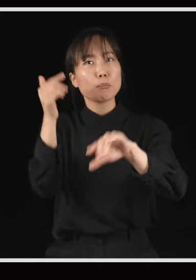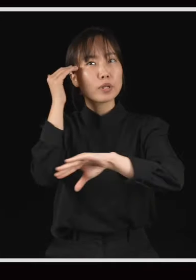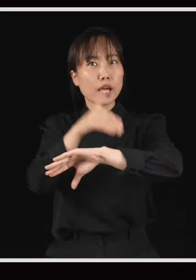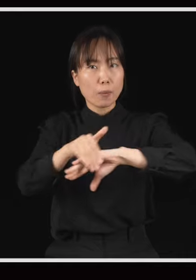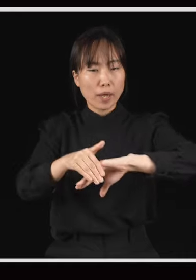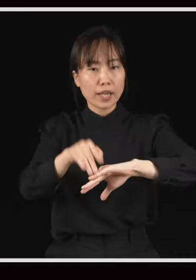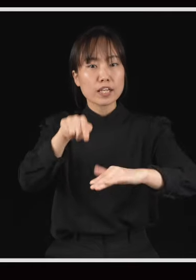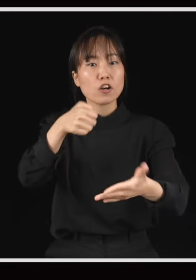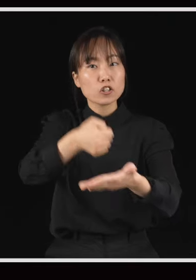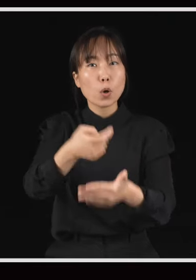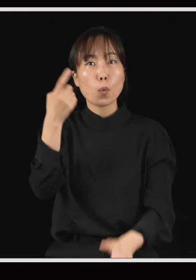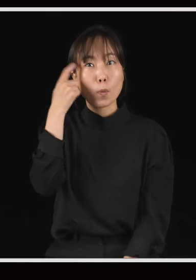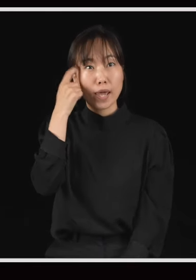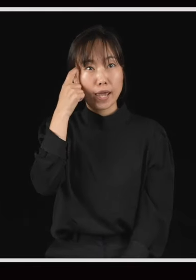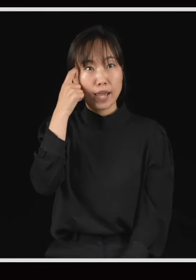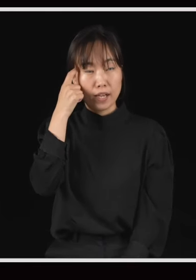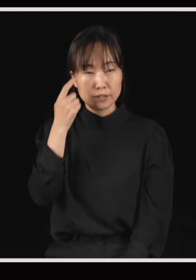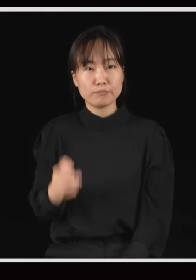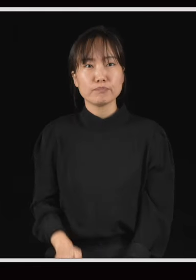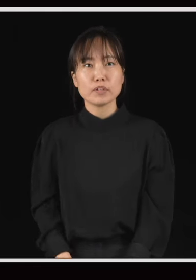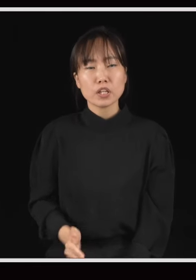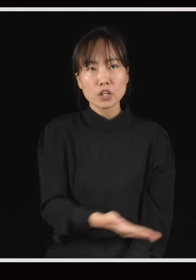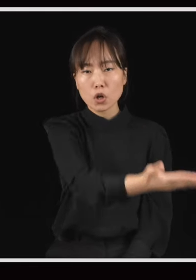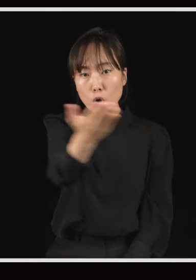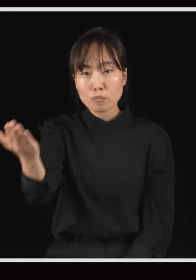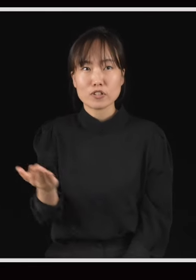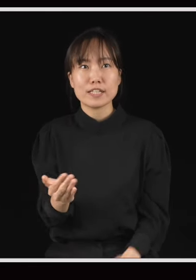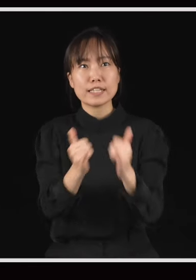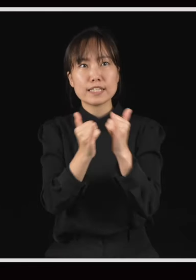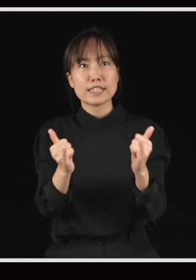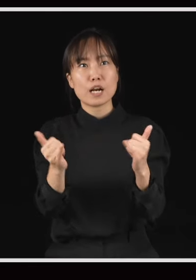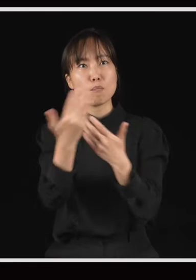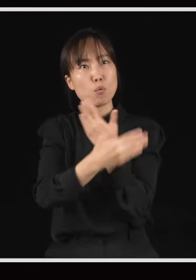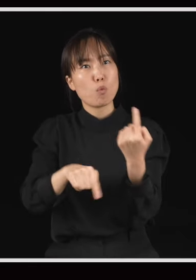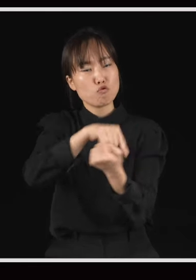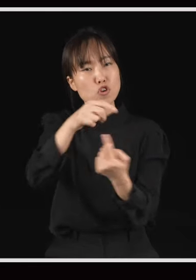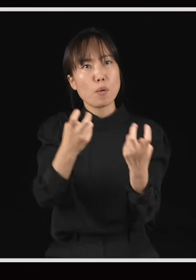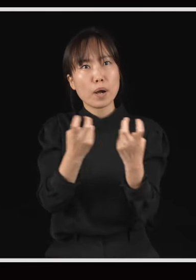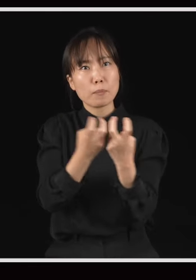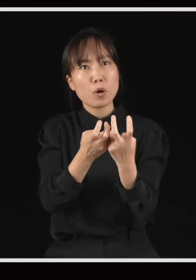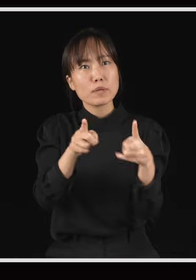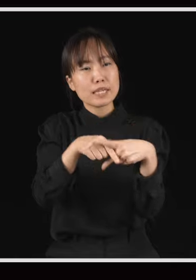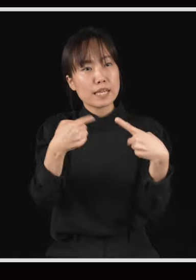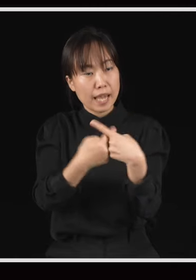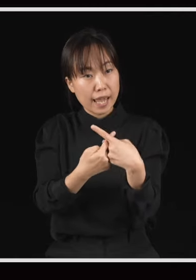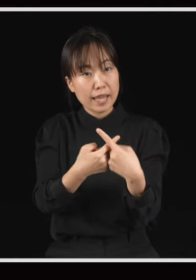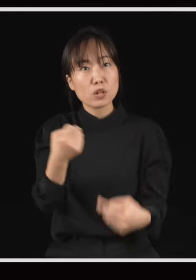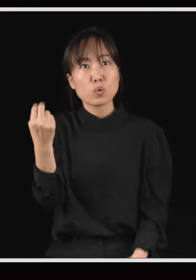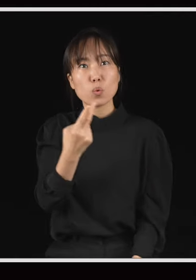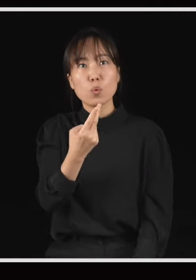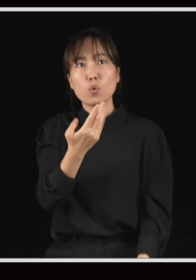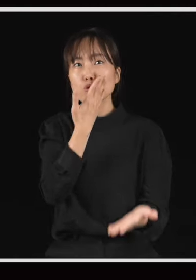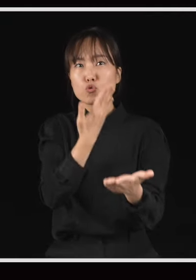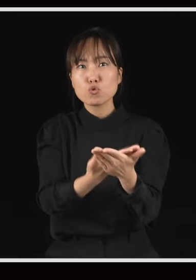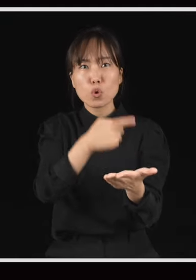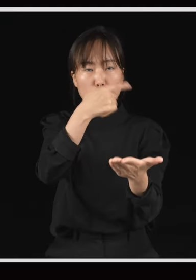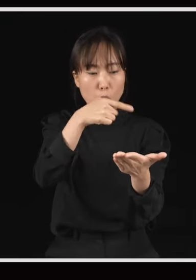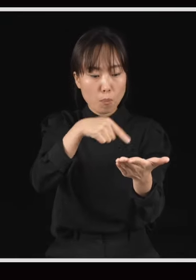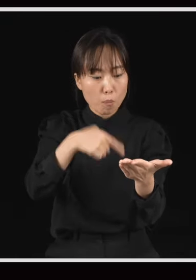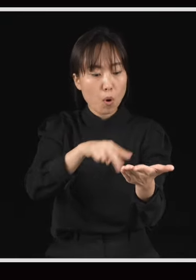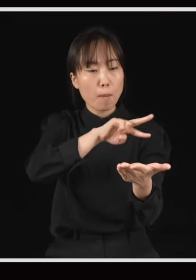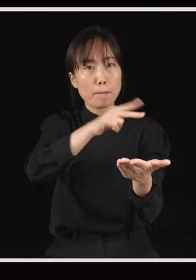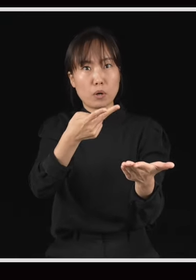게, 일단은 인간의 원리를 이해를 하고 나에게 중요한 것들 중에서 불필요한 것들을 수정을 하고